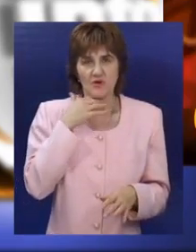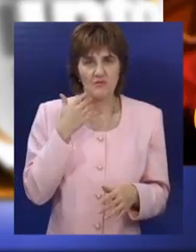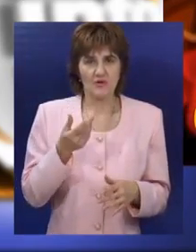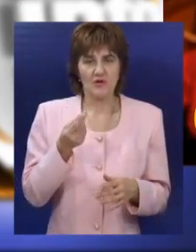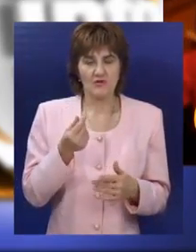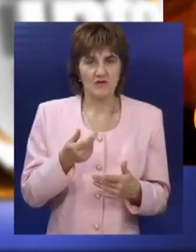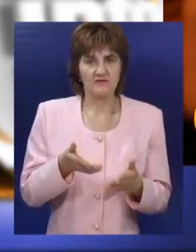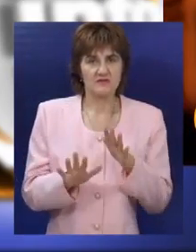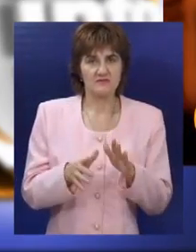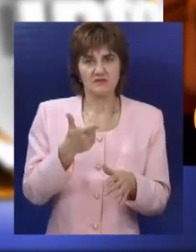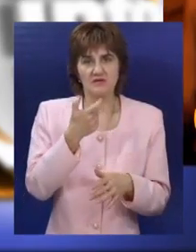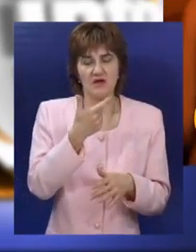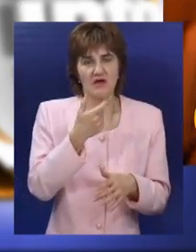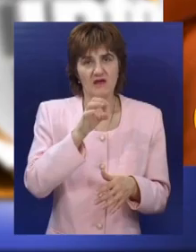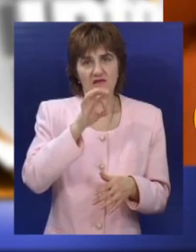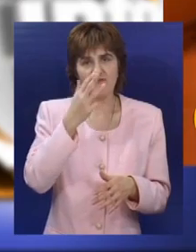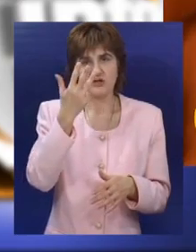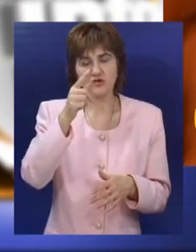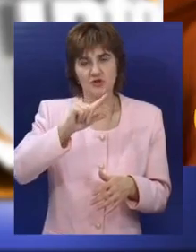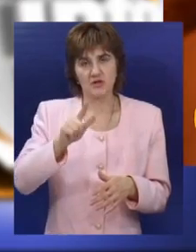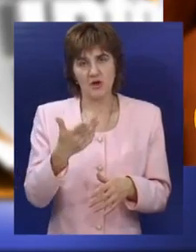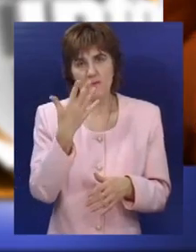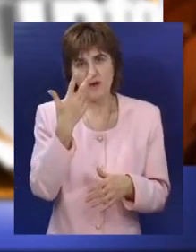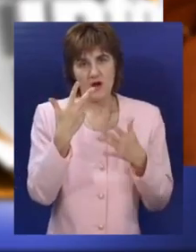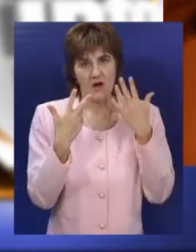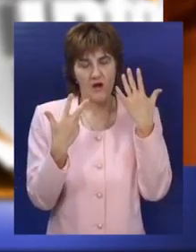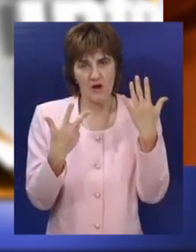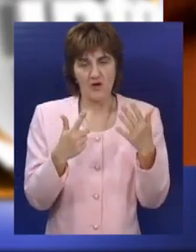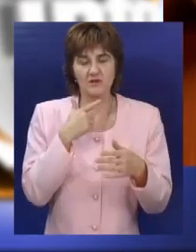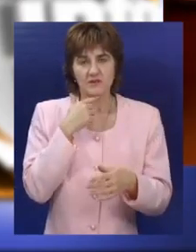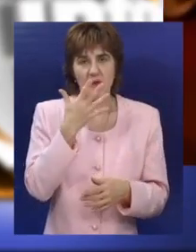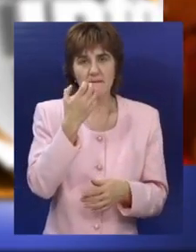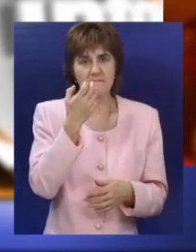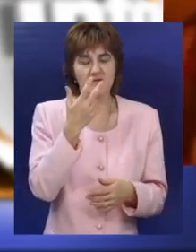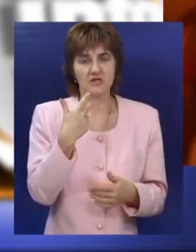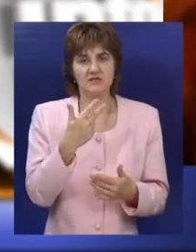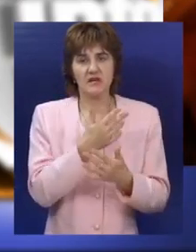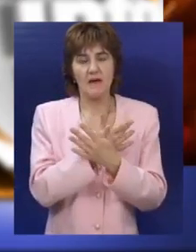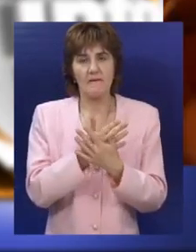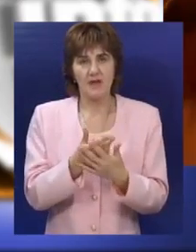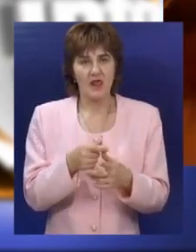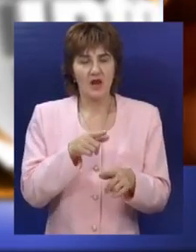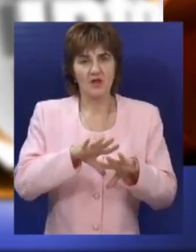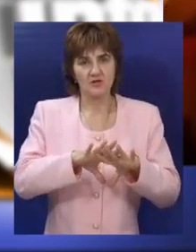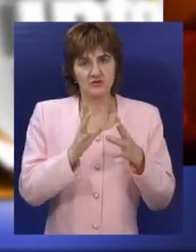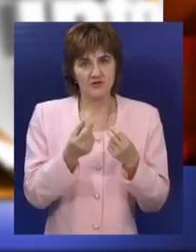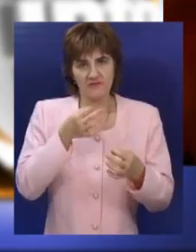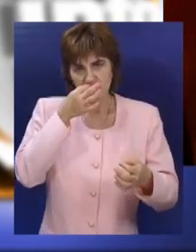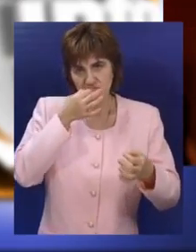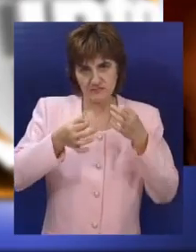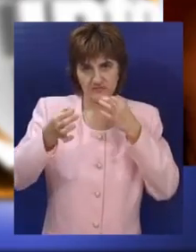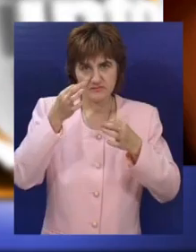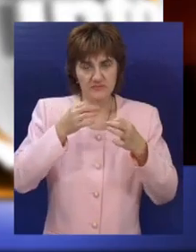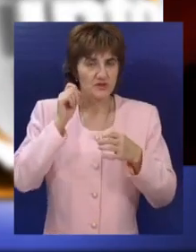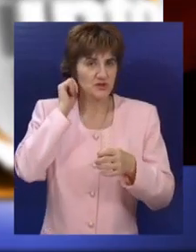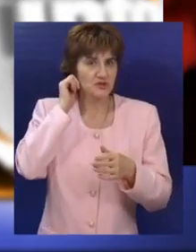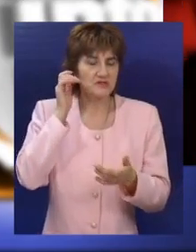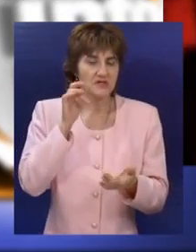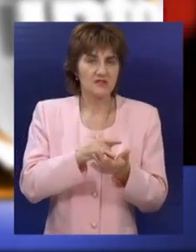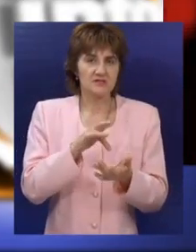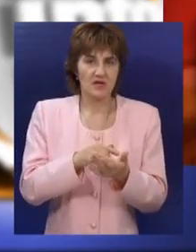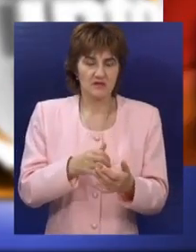potroši minimalno između 204,8 i 535,9 miliona dinara. Podaci su istraživanja